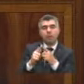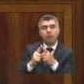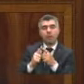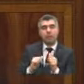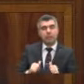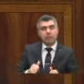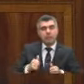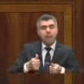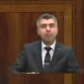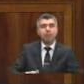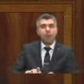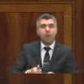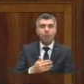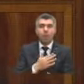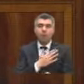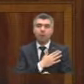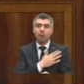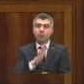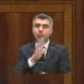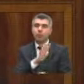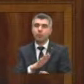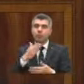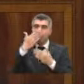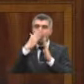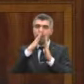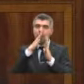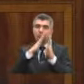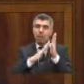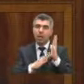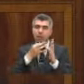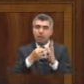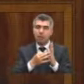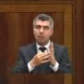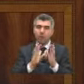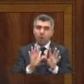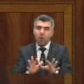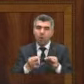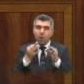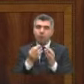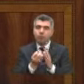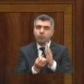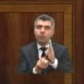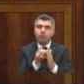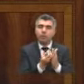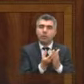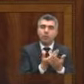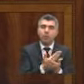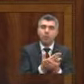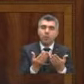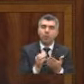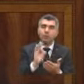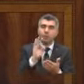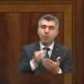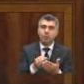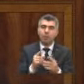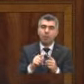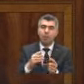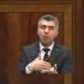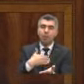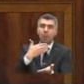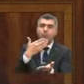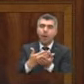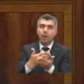تعبئة وطنية شاملة من أجل بلورة حلول عملية وفعالة لظاهرة عدم